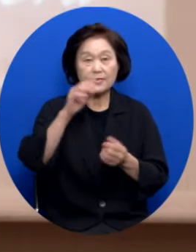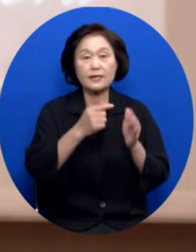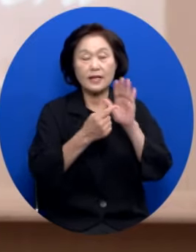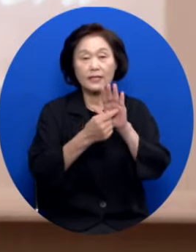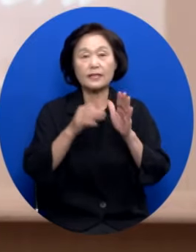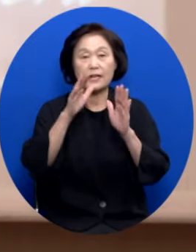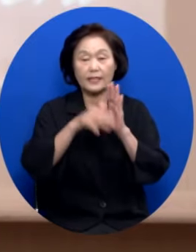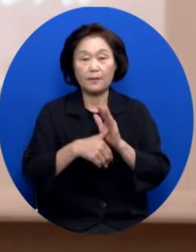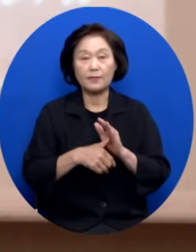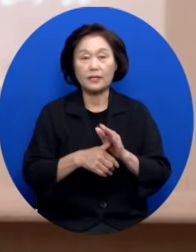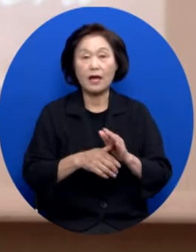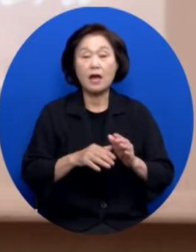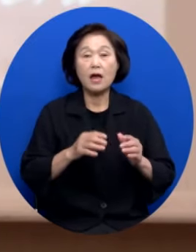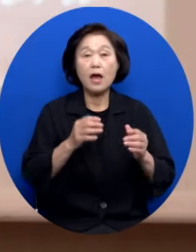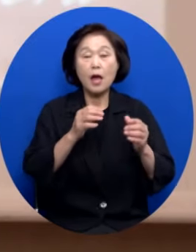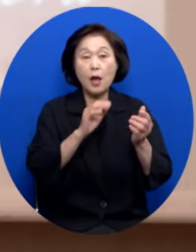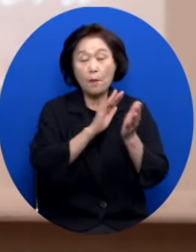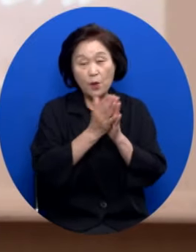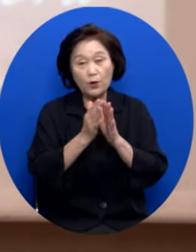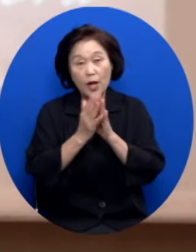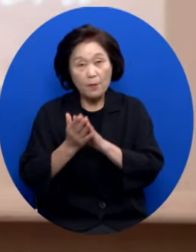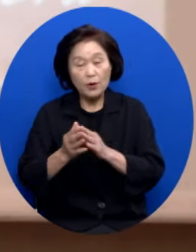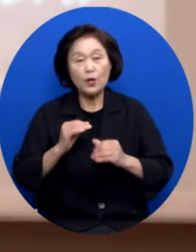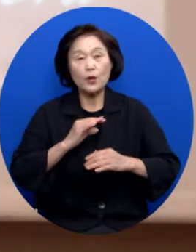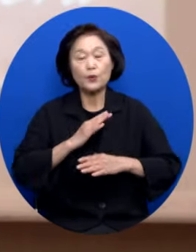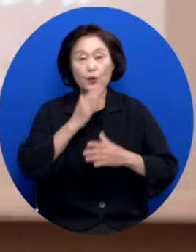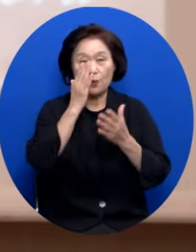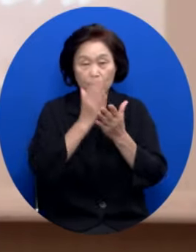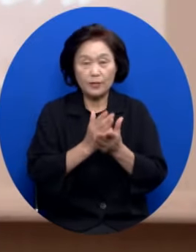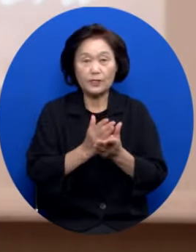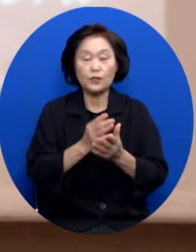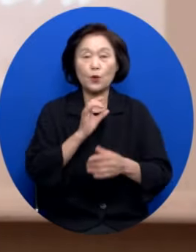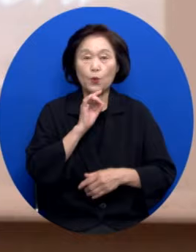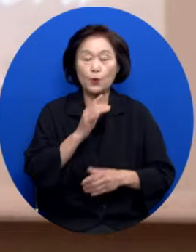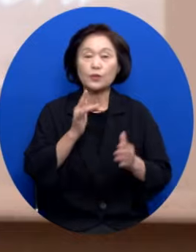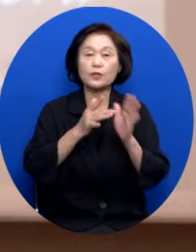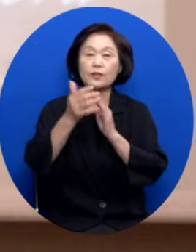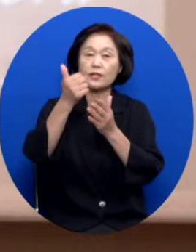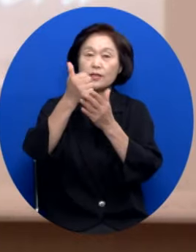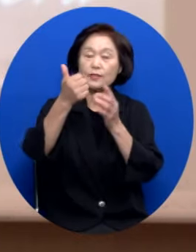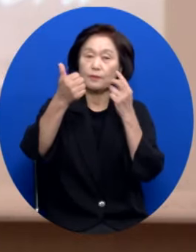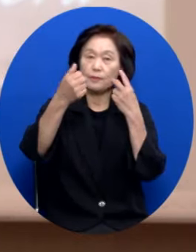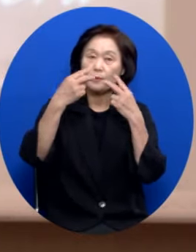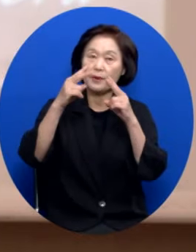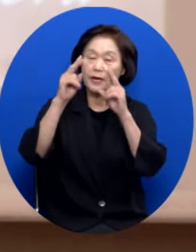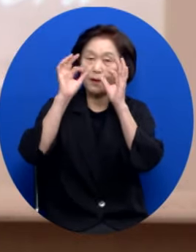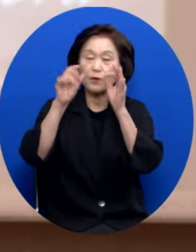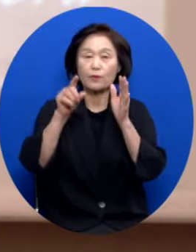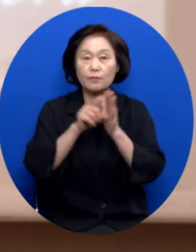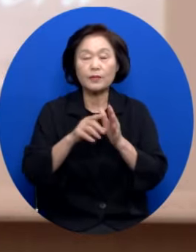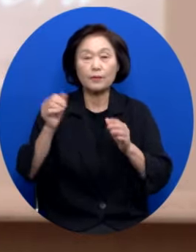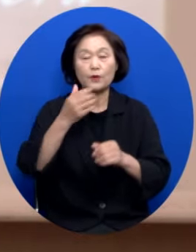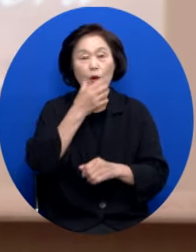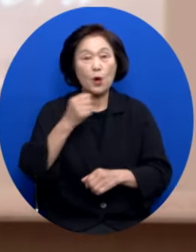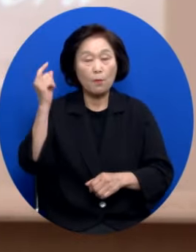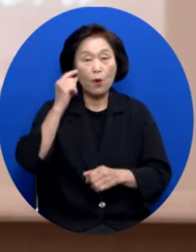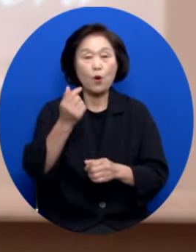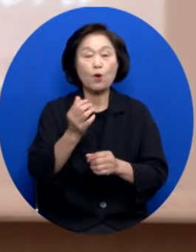많은 변화를 두려워하지 마시고 오직 예수님만 바라보며 믿음으로 복음의 횃불을